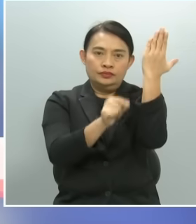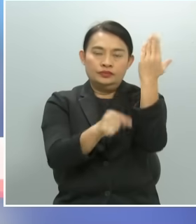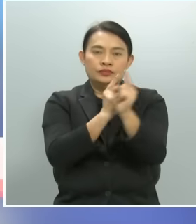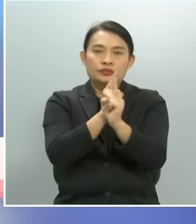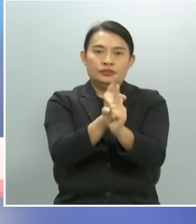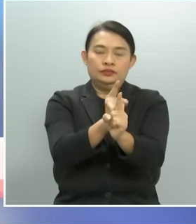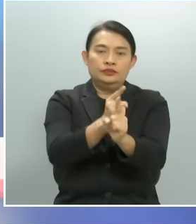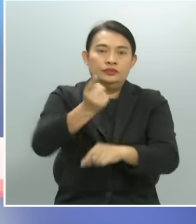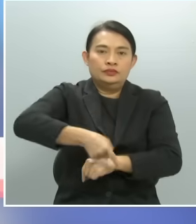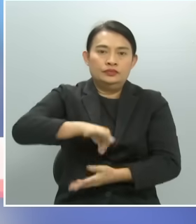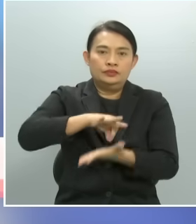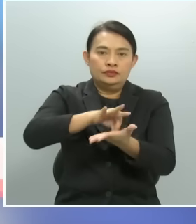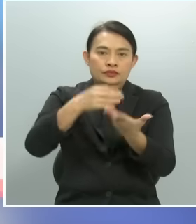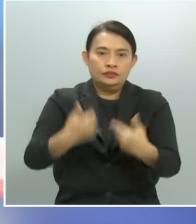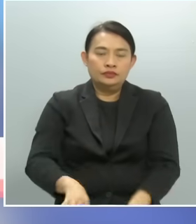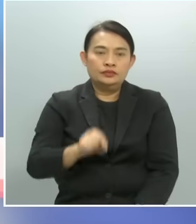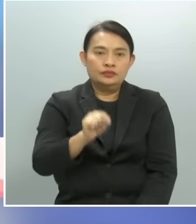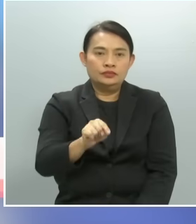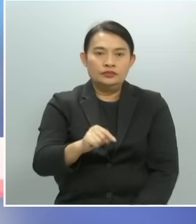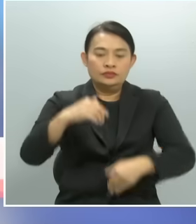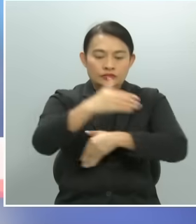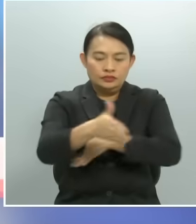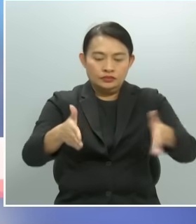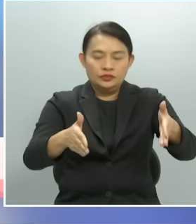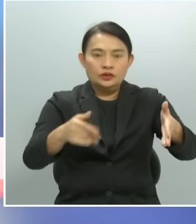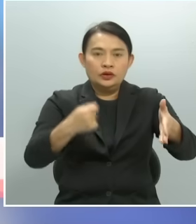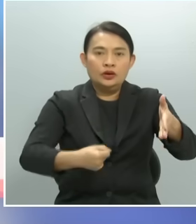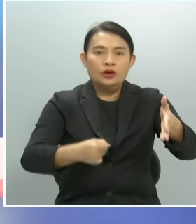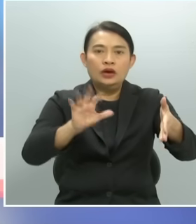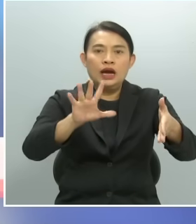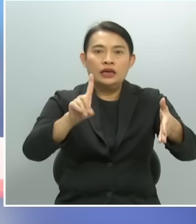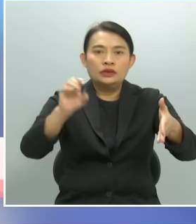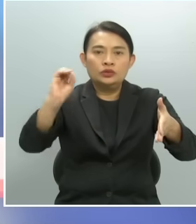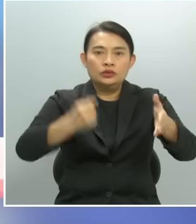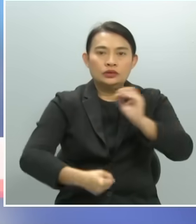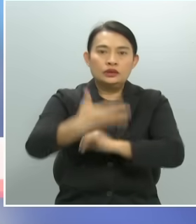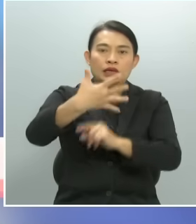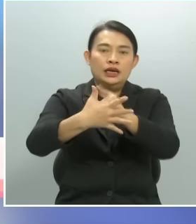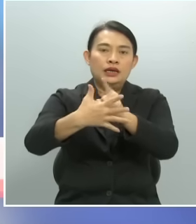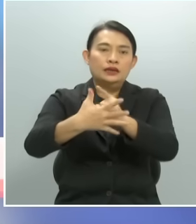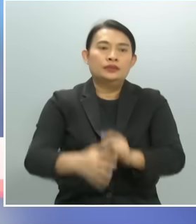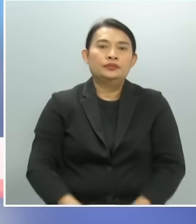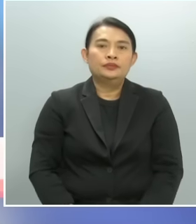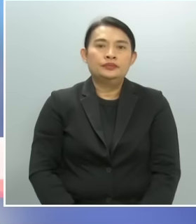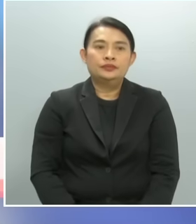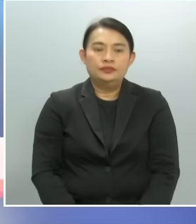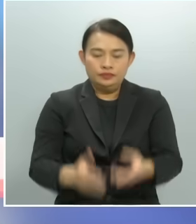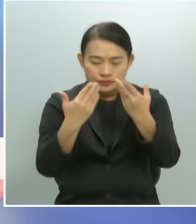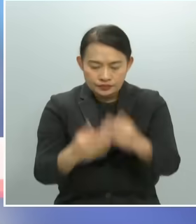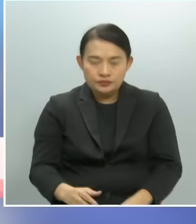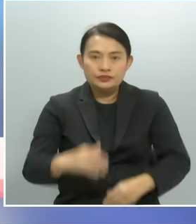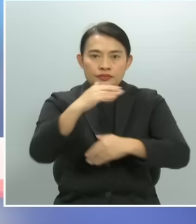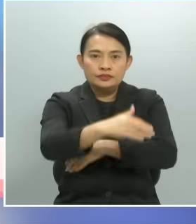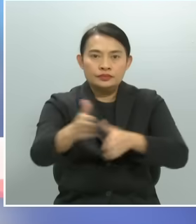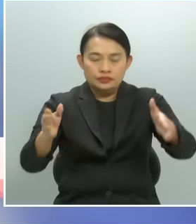ก็ได้ห้องที่ชั้น 5ครับห้อง510ก็เรียกว่าเอ่อพอเข้าไปที่ห้องนั้นนะ